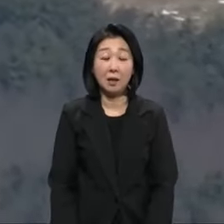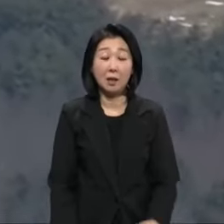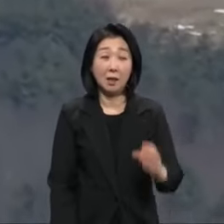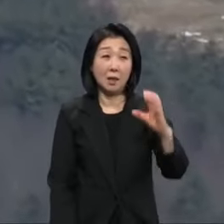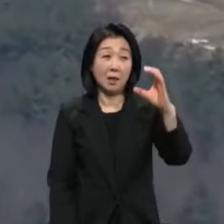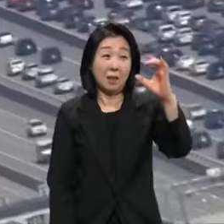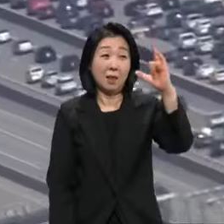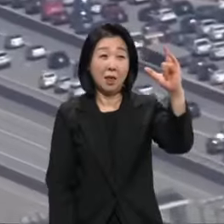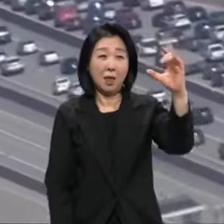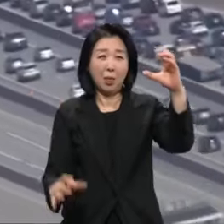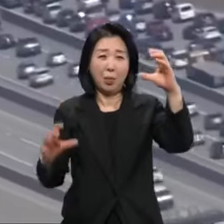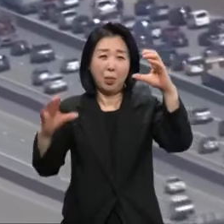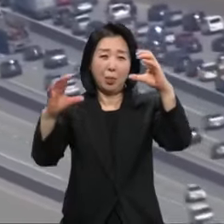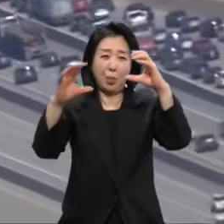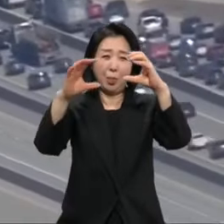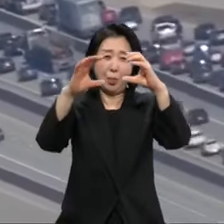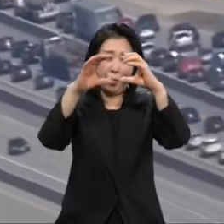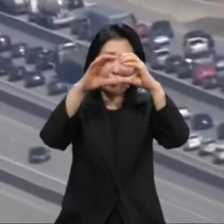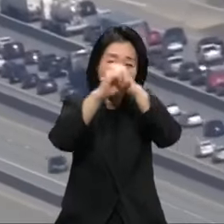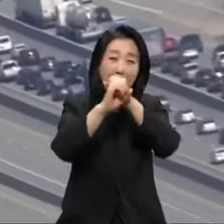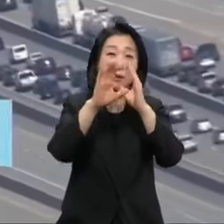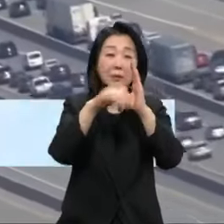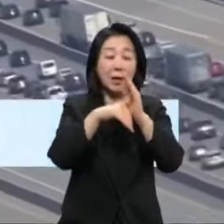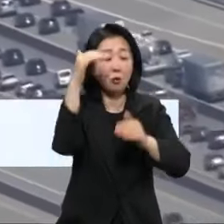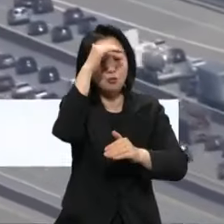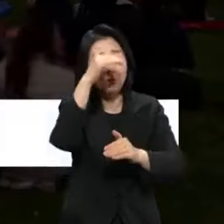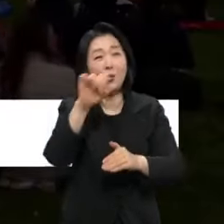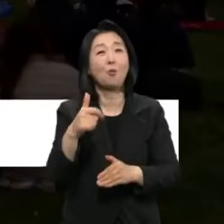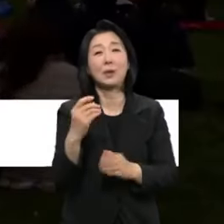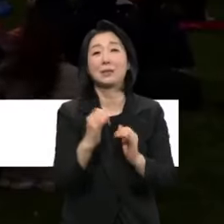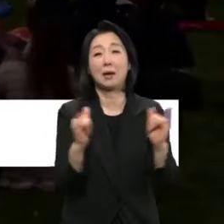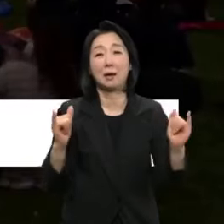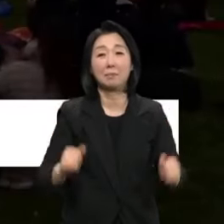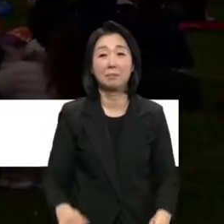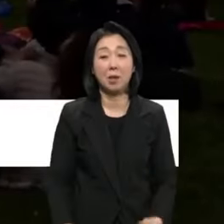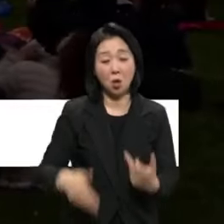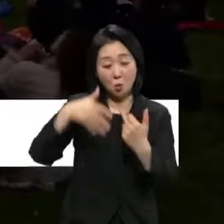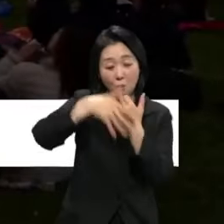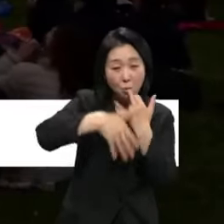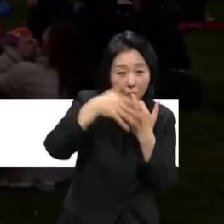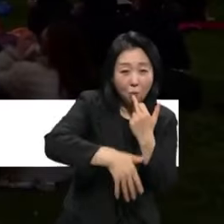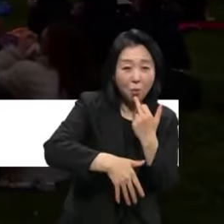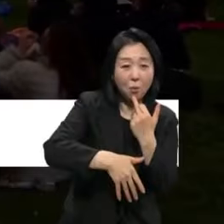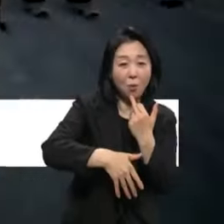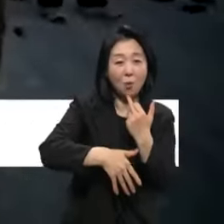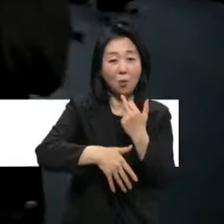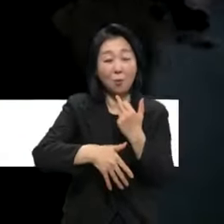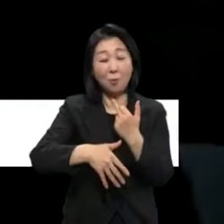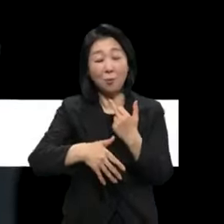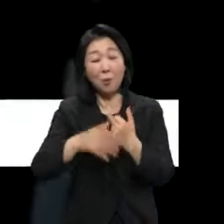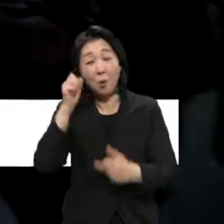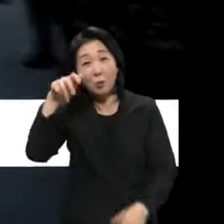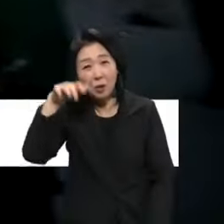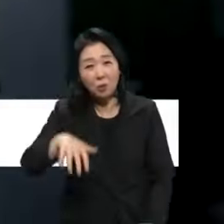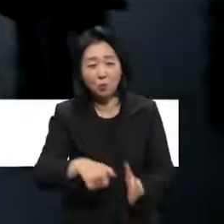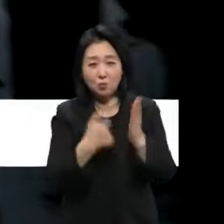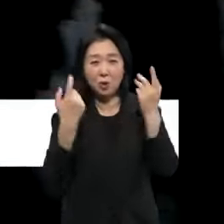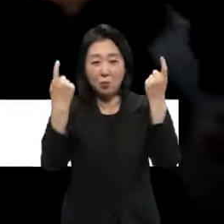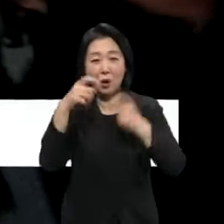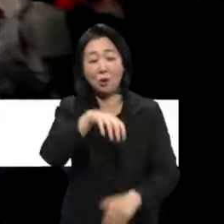지역으로 구경을 간 이들이 무려 500만 명에 이릅니다. 나이아가라 폭포나 버몬트의 스키리조트 등 유명